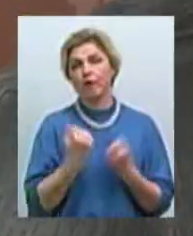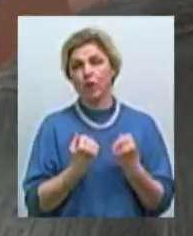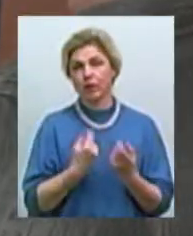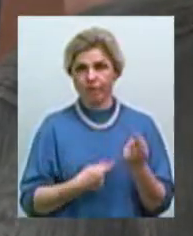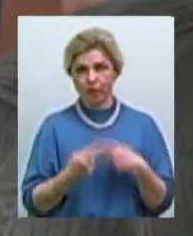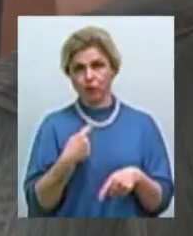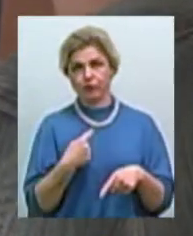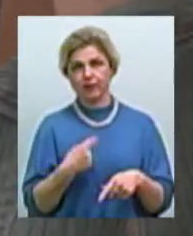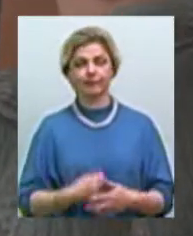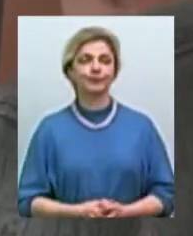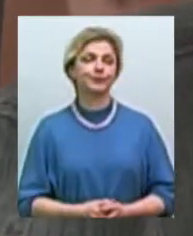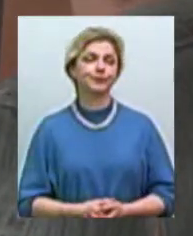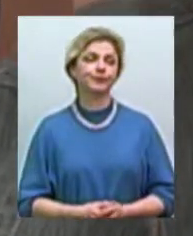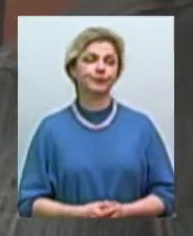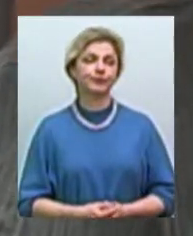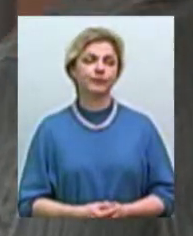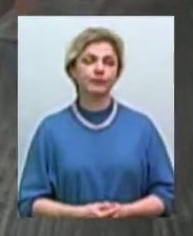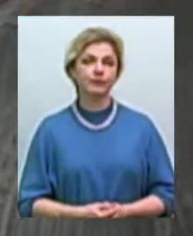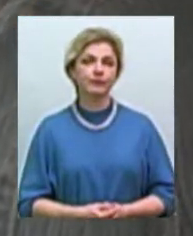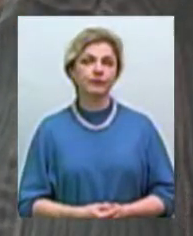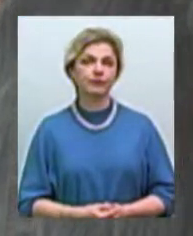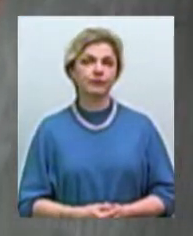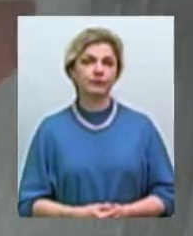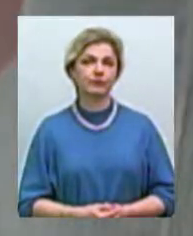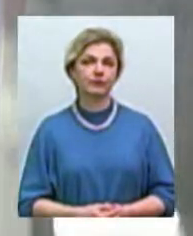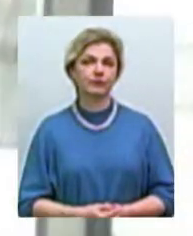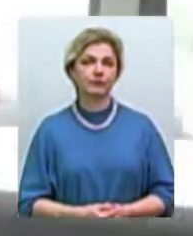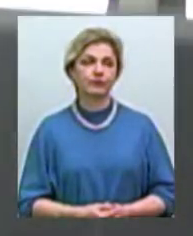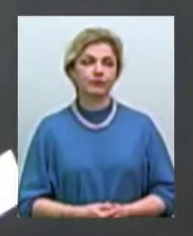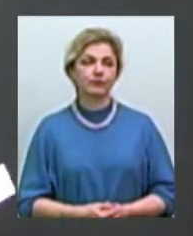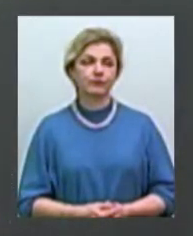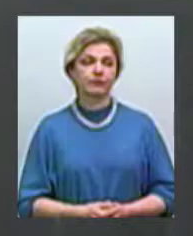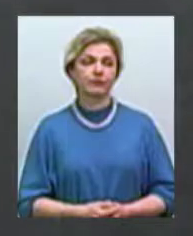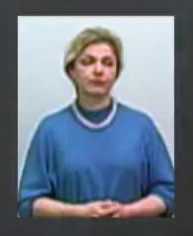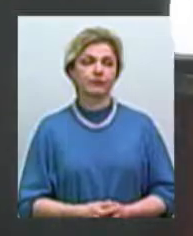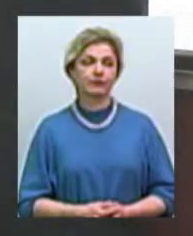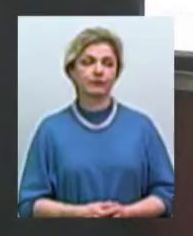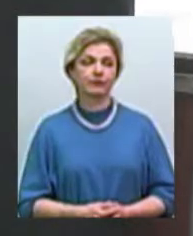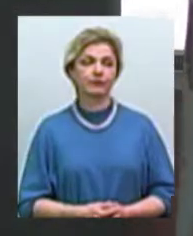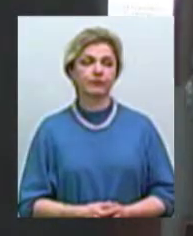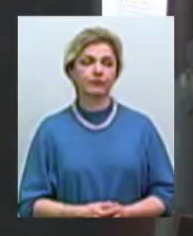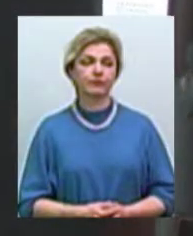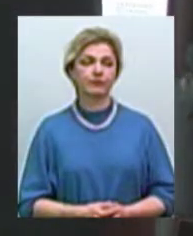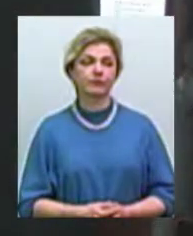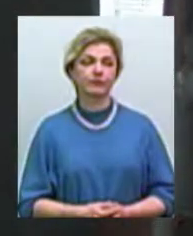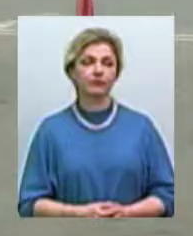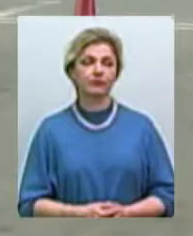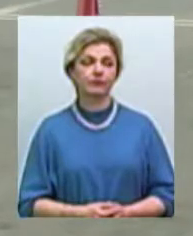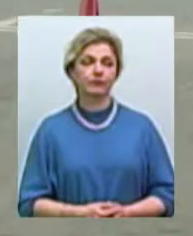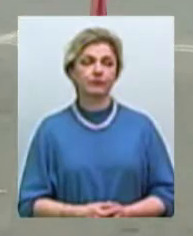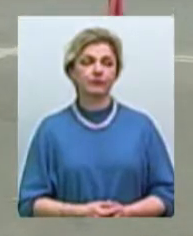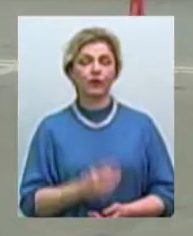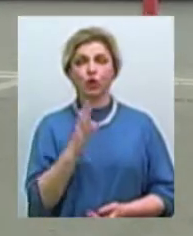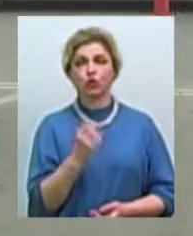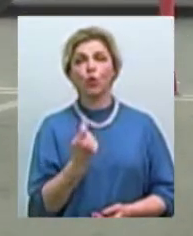повернувся. На папері Іва буде складено за незадовільний стан стадіону. Видано припис на усунення. На ще